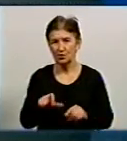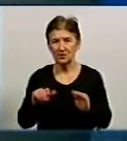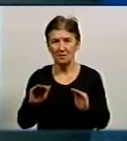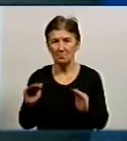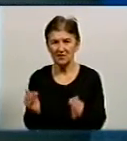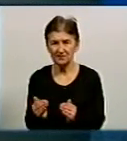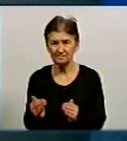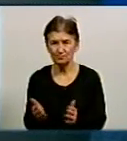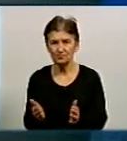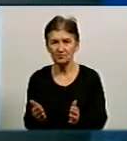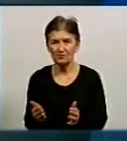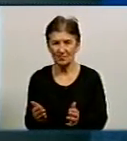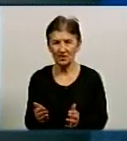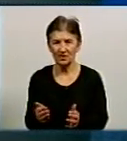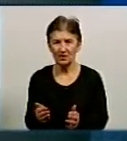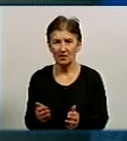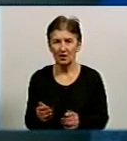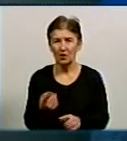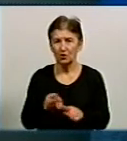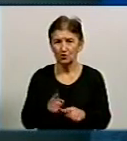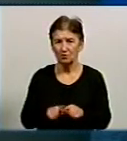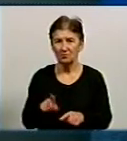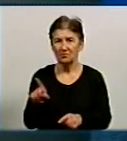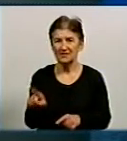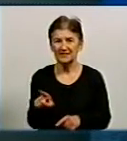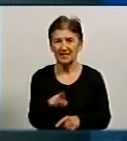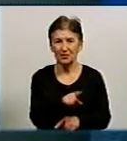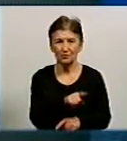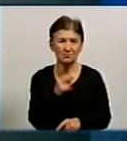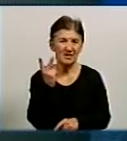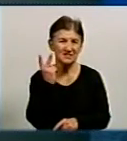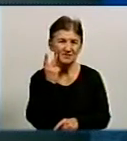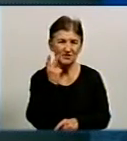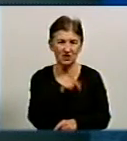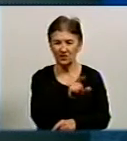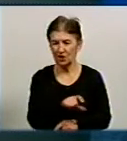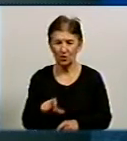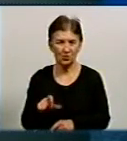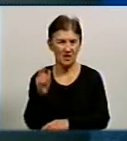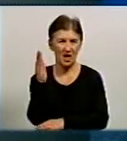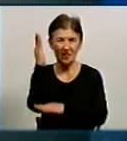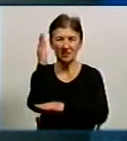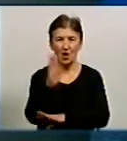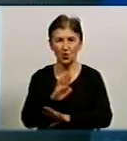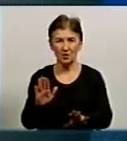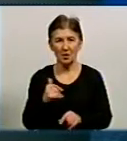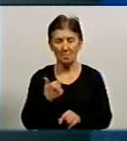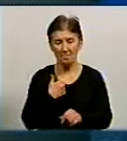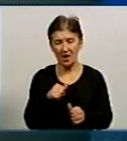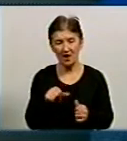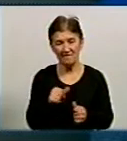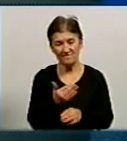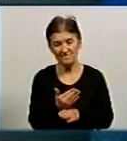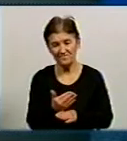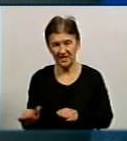Соціальна група, за них мало, звичайно, голосували, вони, да, не могли тому, претендувати. Тому за них звичайні люди не голосували. От. Тому ми виділили окрему категорію